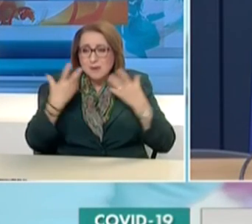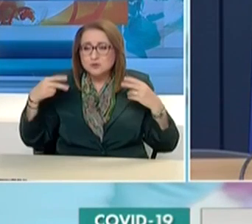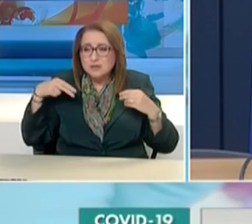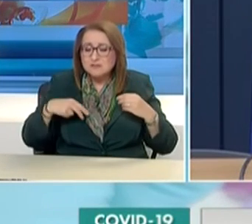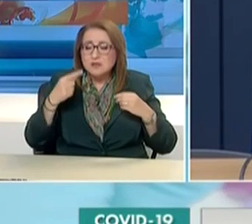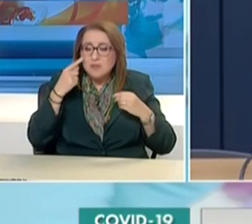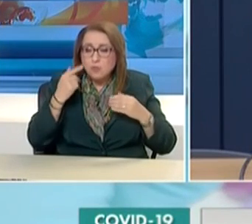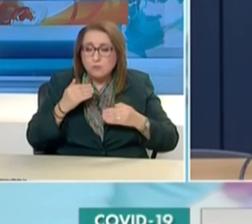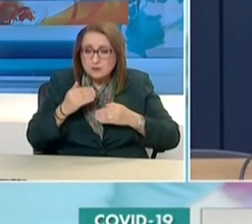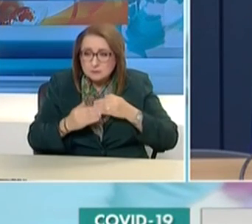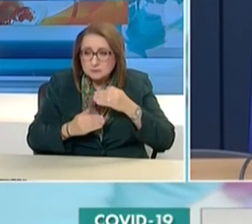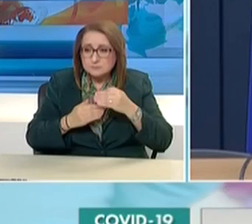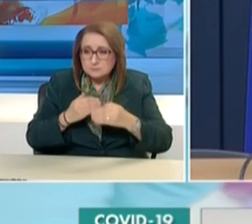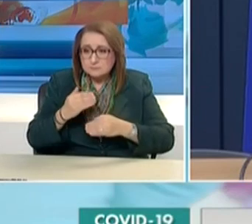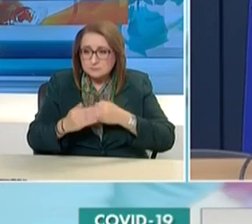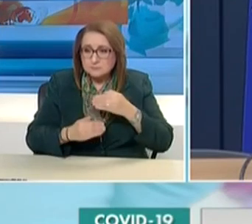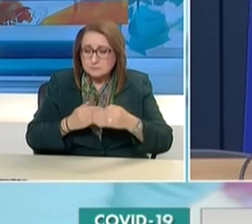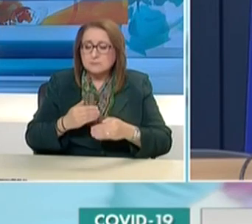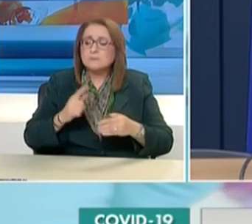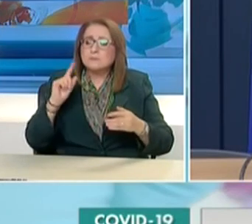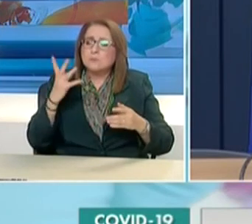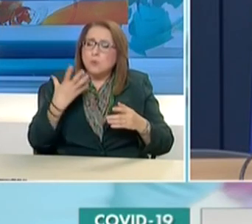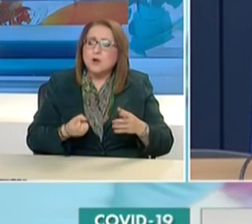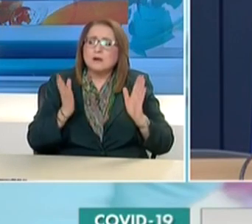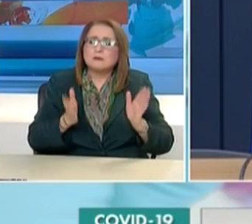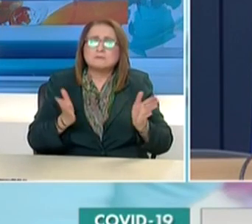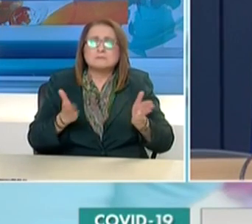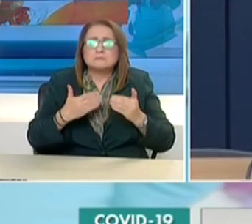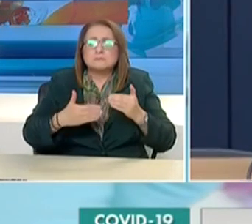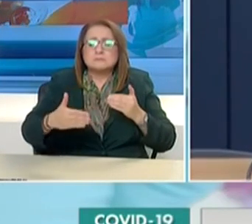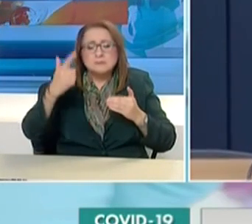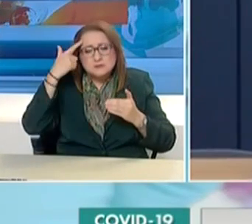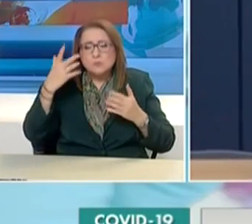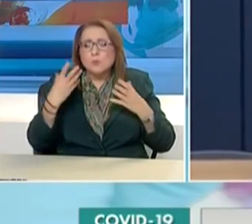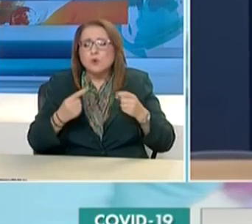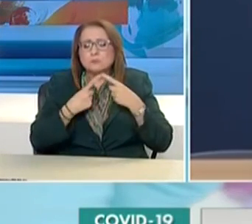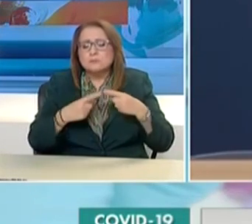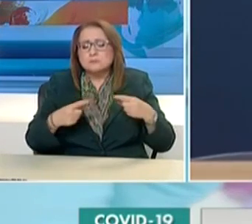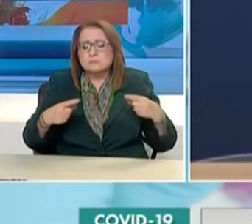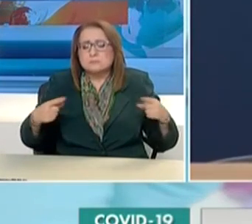το ενδεχόμενο αυτό. Όλα τα ενδεχόμενα είναι ανοιχτά. Ευχαριστούμε πολύ.